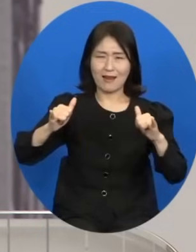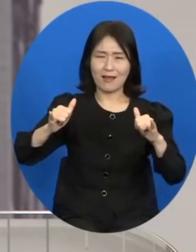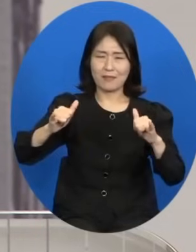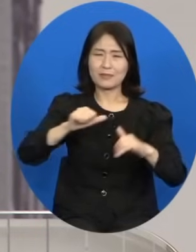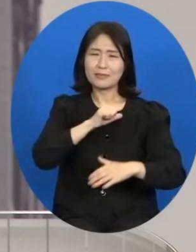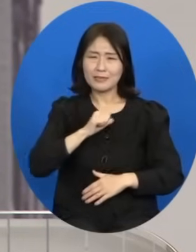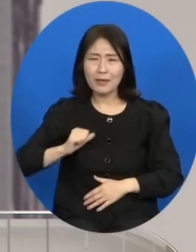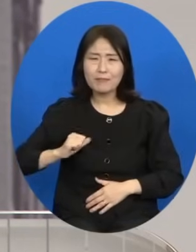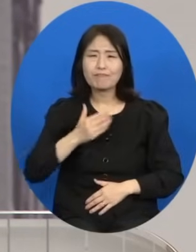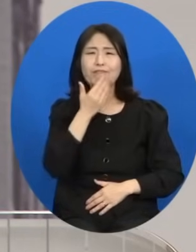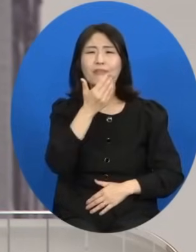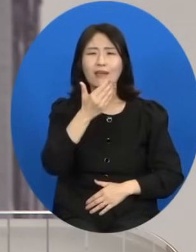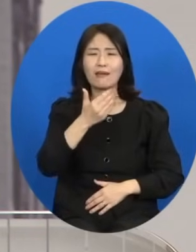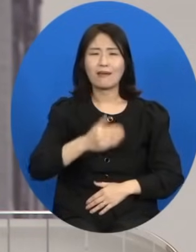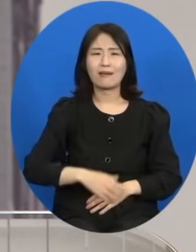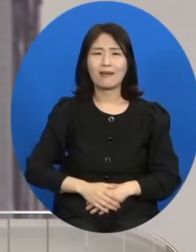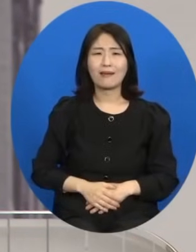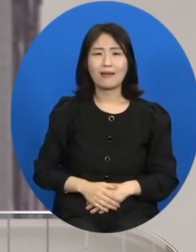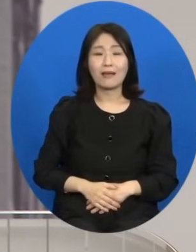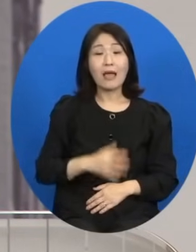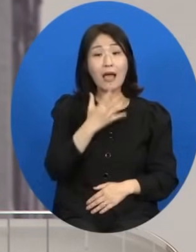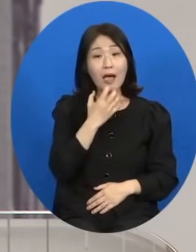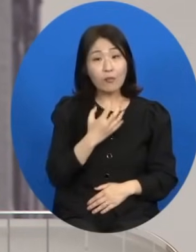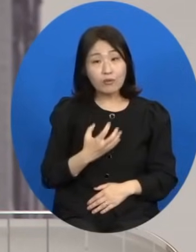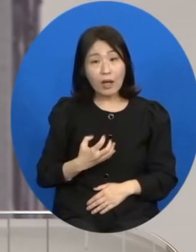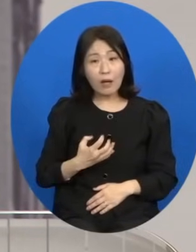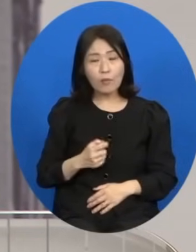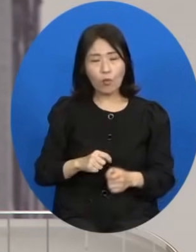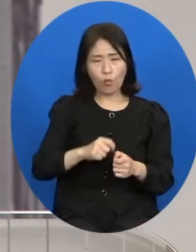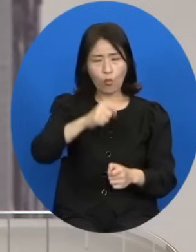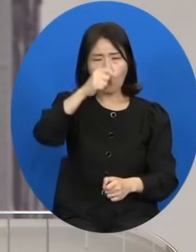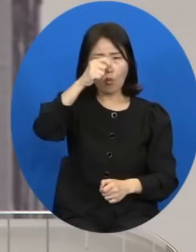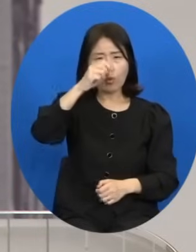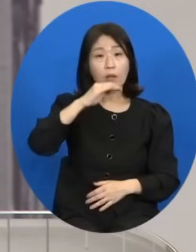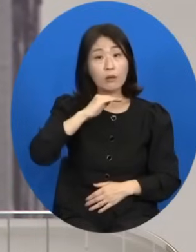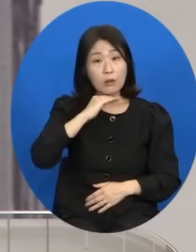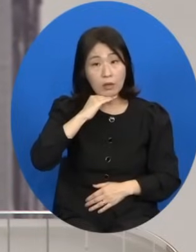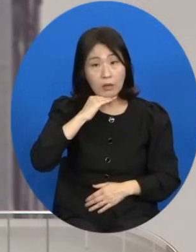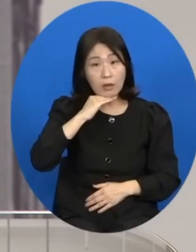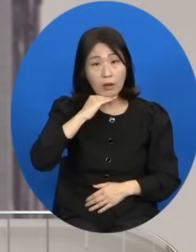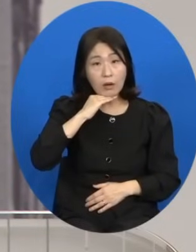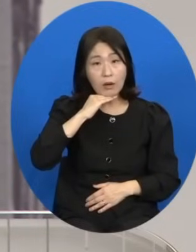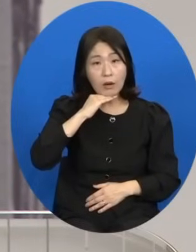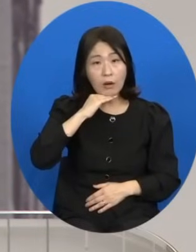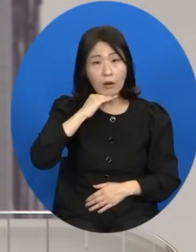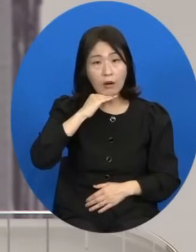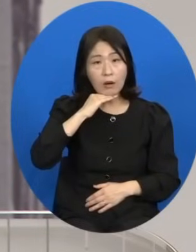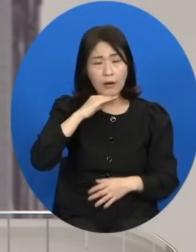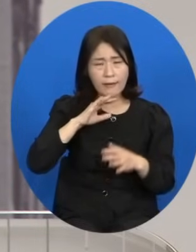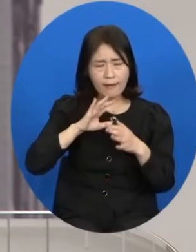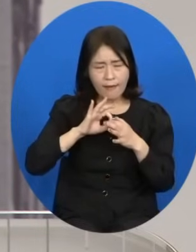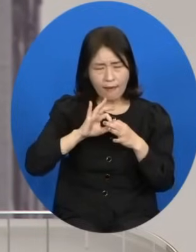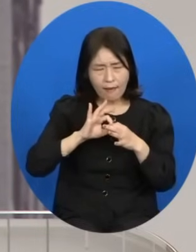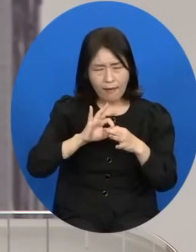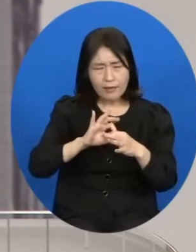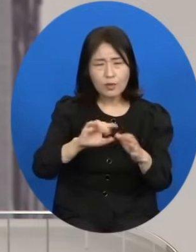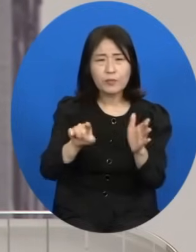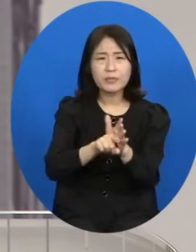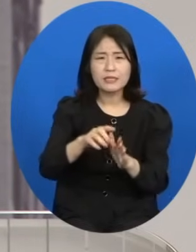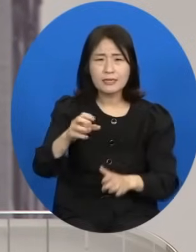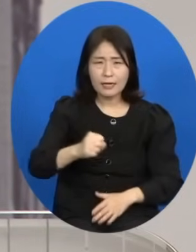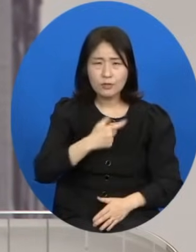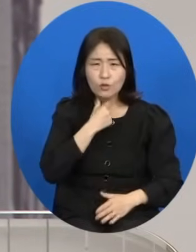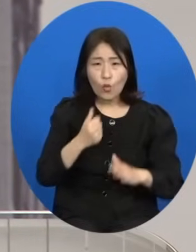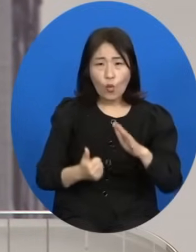그래서 아브라함은 자기가 오랜 시간을 기다려 왔지만 계속 믿음으로 소망을 품고 그 뒤에